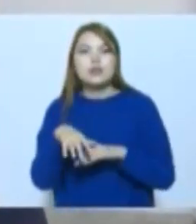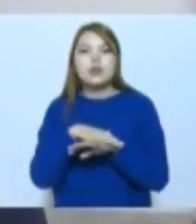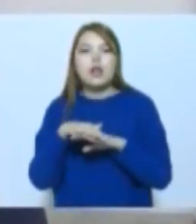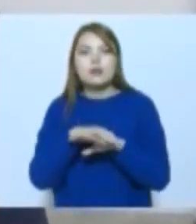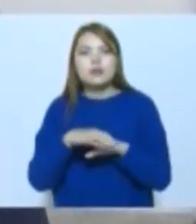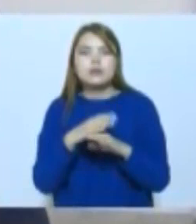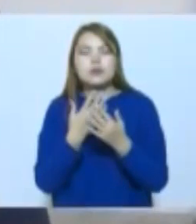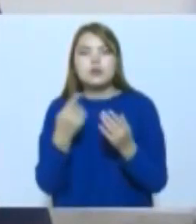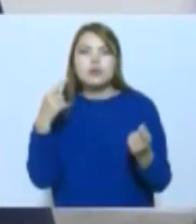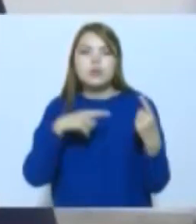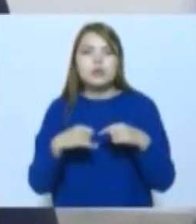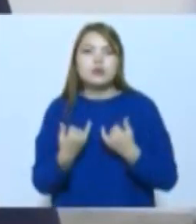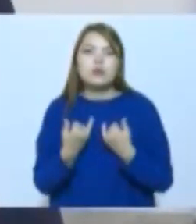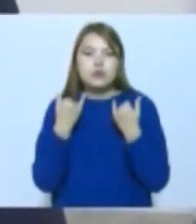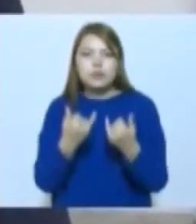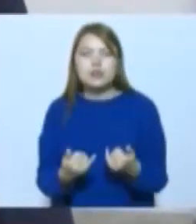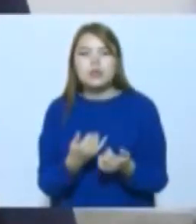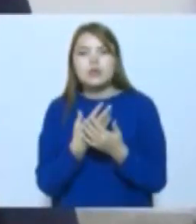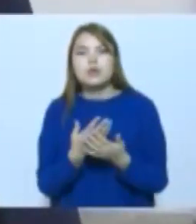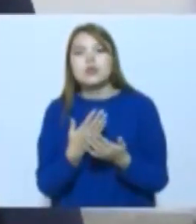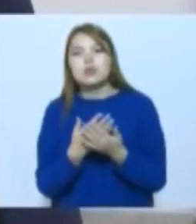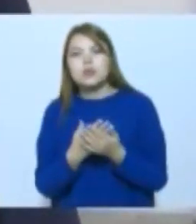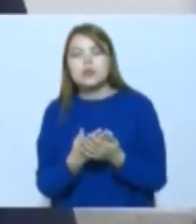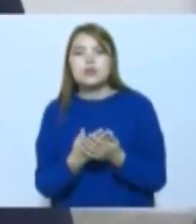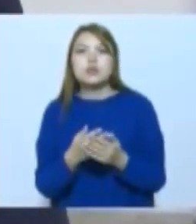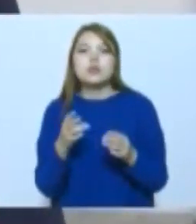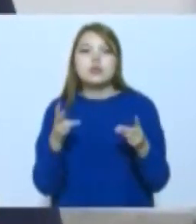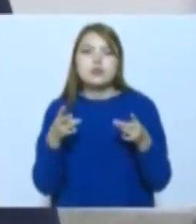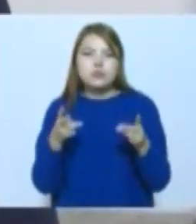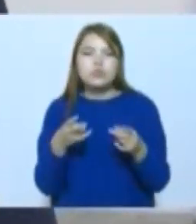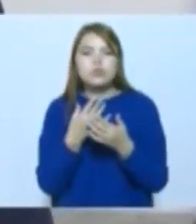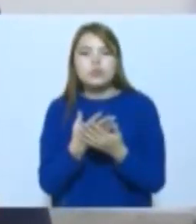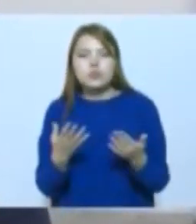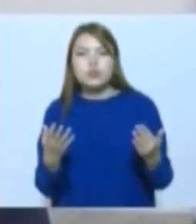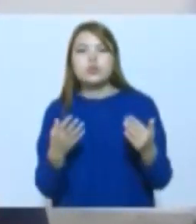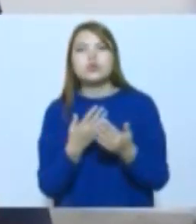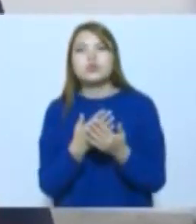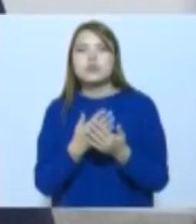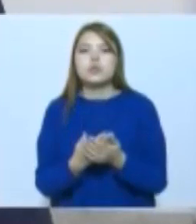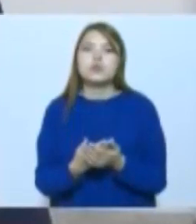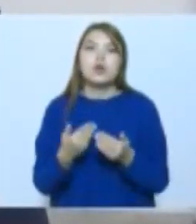бір-біріне деген құрмет, ілтипат, бір-біріне деген жылы лебіз, әрбір